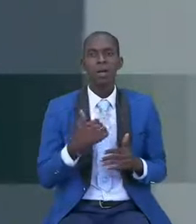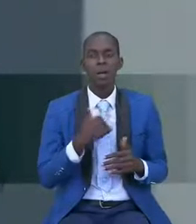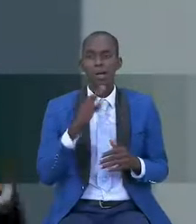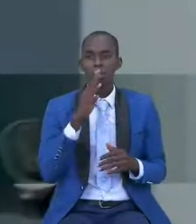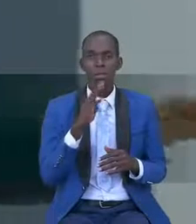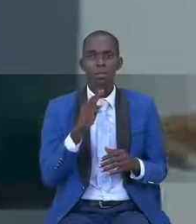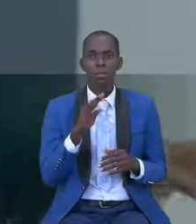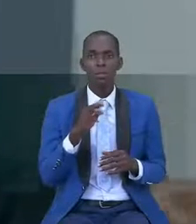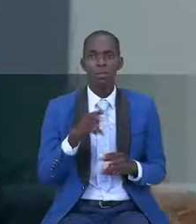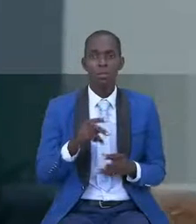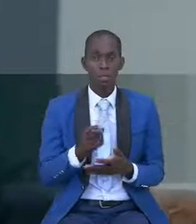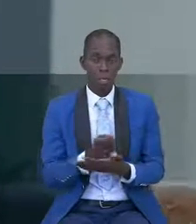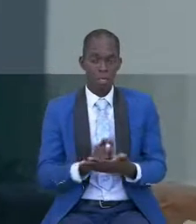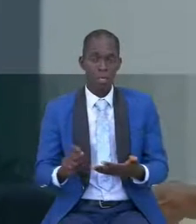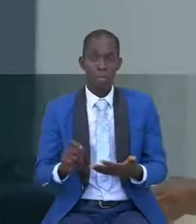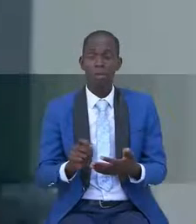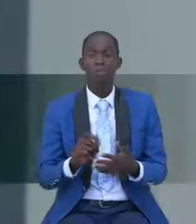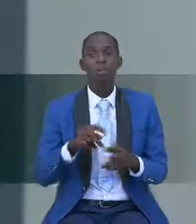tu